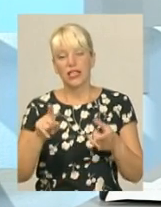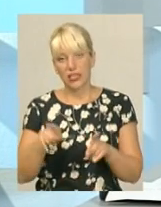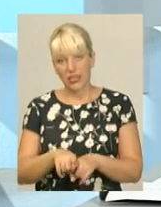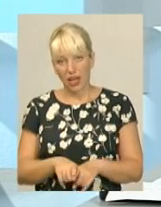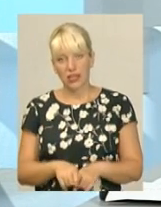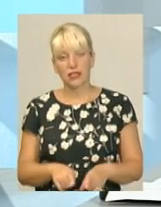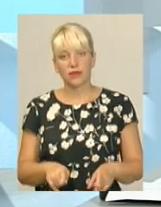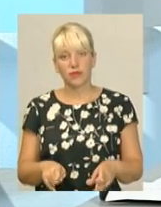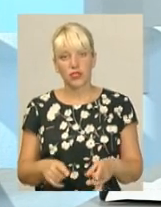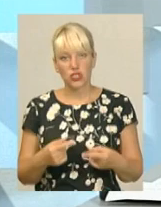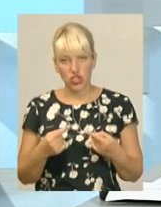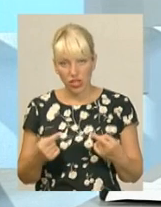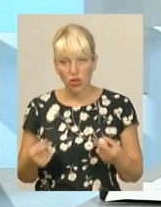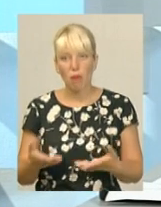ми,